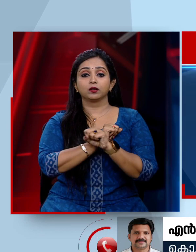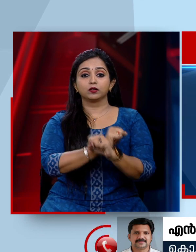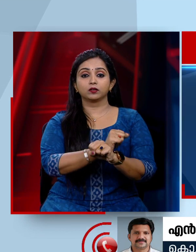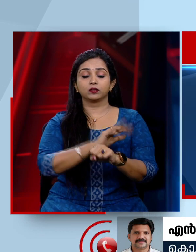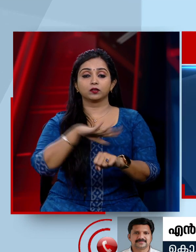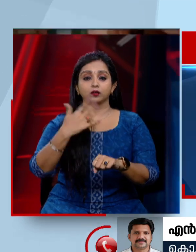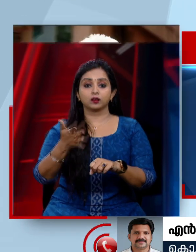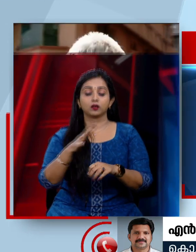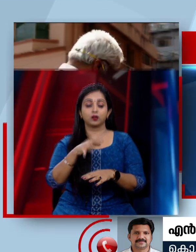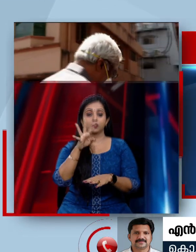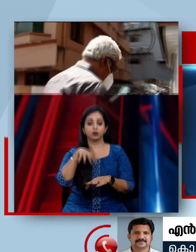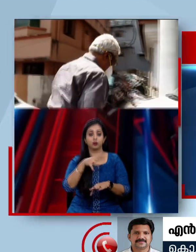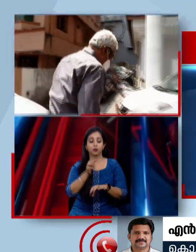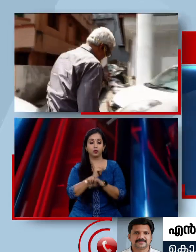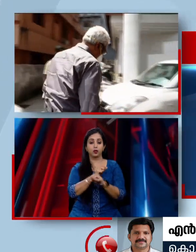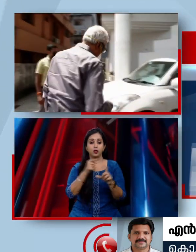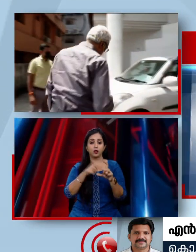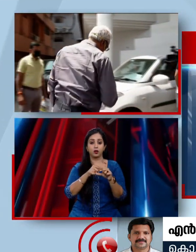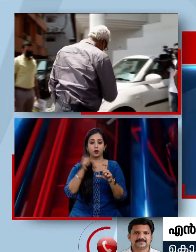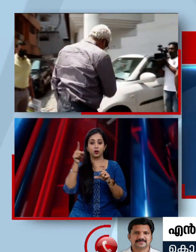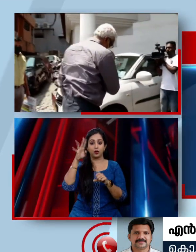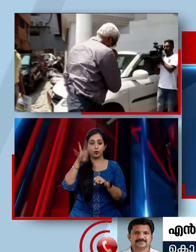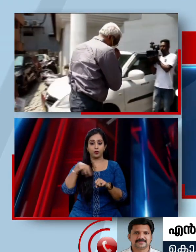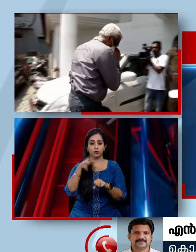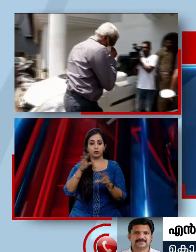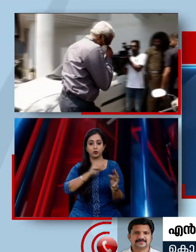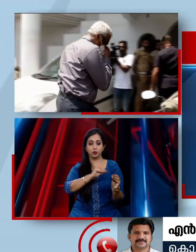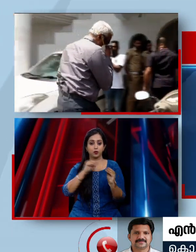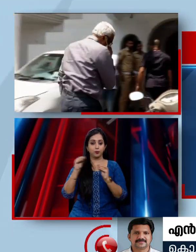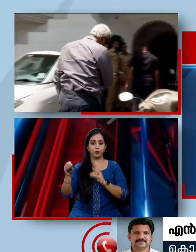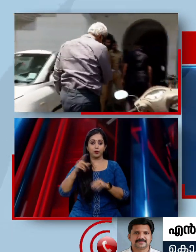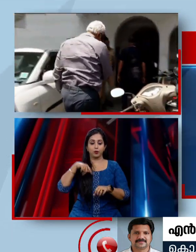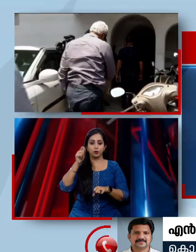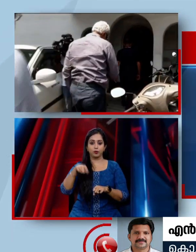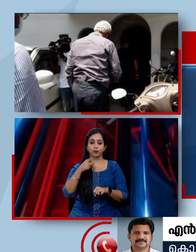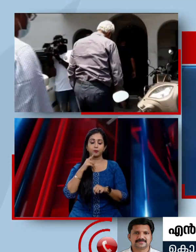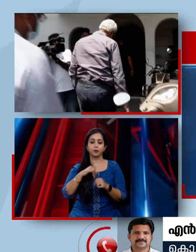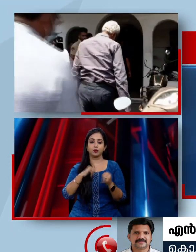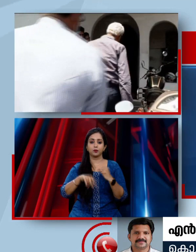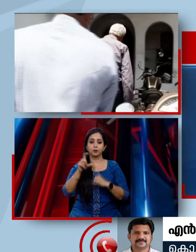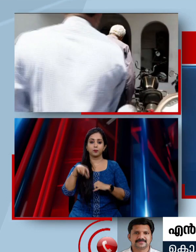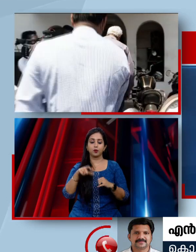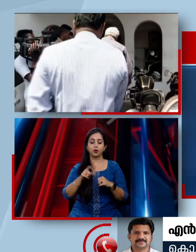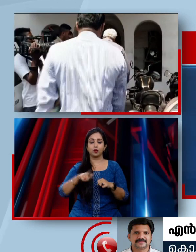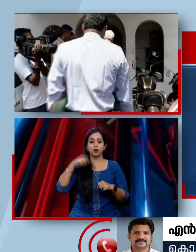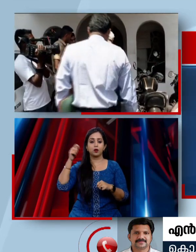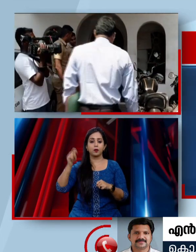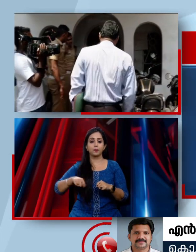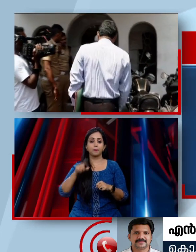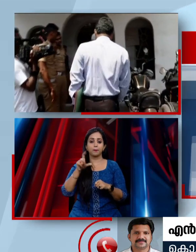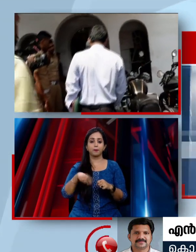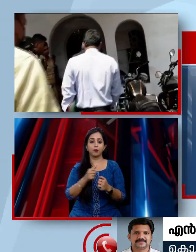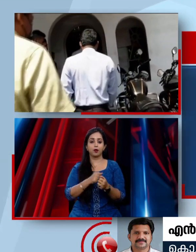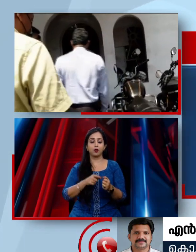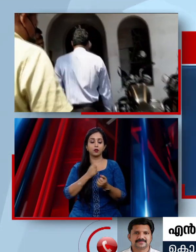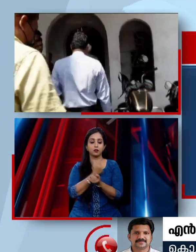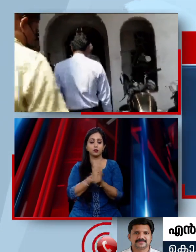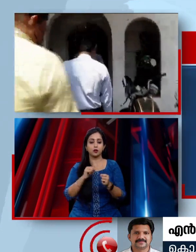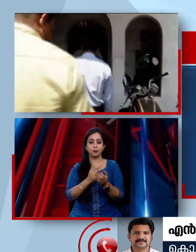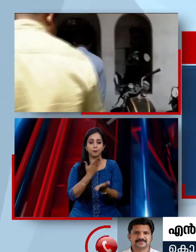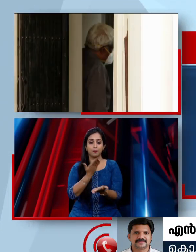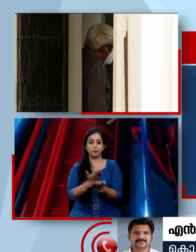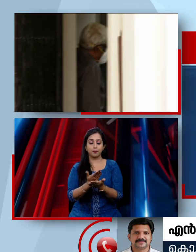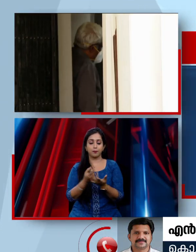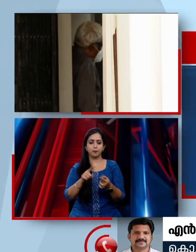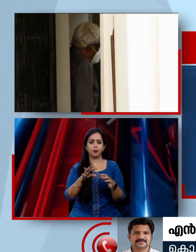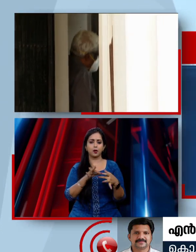ചെയ്ത് എറണാകുളം ജയിലിലേക്ക് മാറ്റാൻ കോടതി നിർദ്ദേശിച്ചിട്ടുള്ളത്. ശിവശങ്കറിനായി അദ്ദേഹത്തിന്റെ അഭിഭാഷകൻ ഇപ്പോൾ ജാമ്യ ഹർജി നൽകി. പ്രധാനമായും ഇ ഡിയുടെ